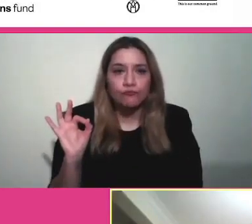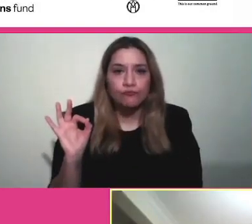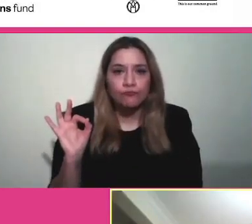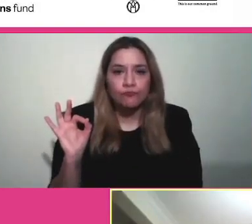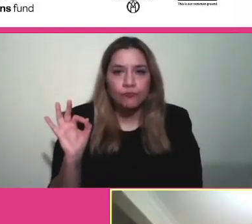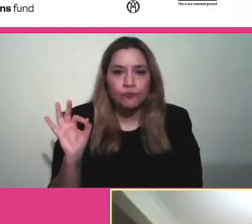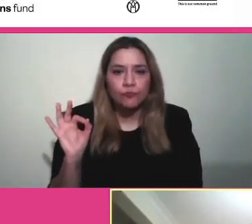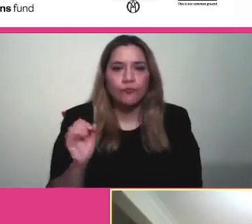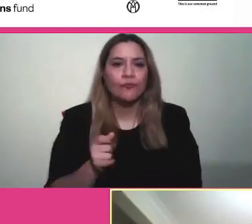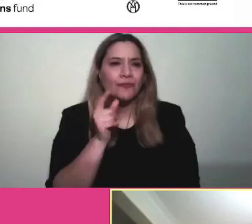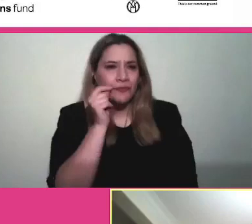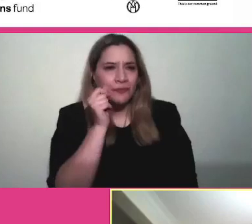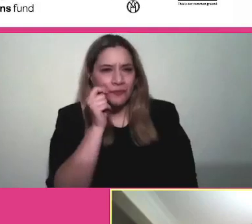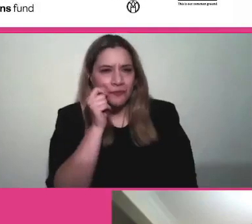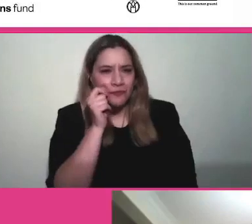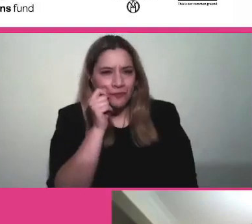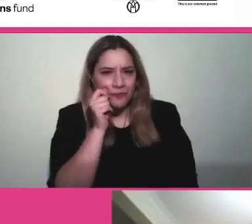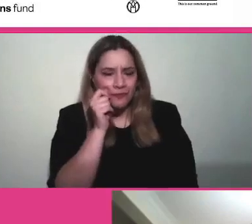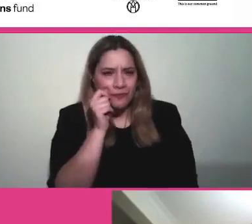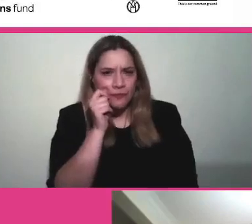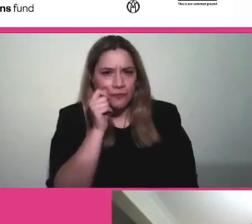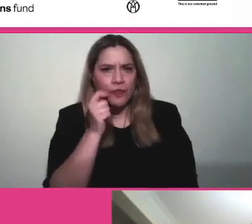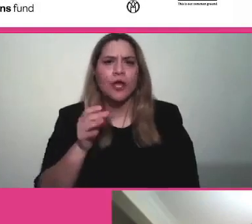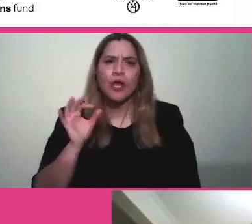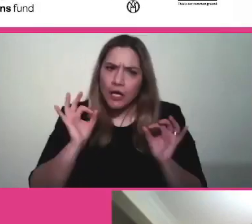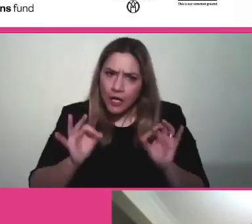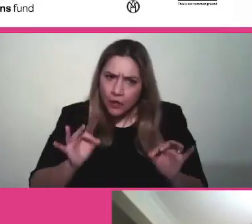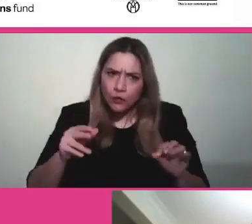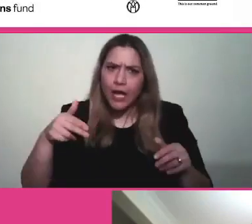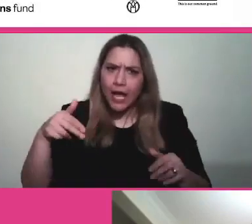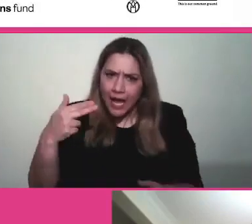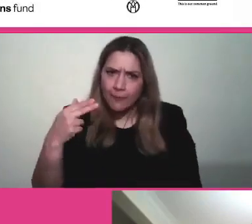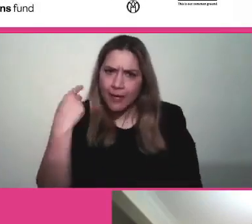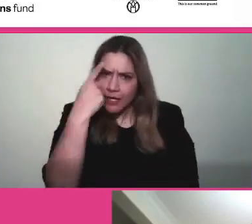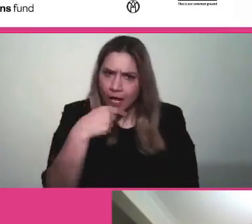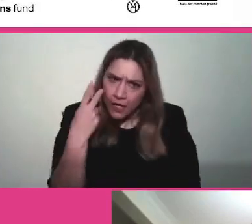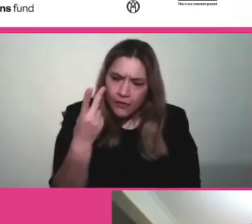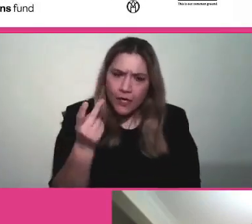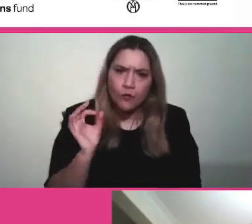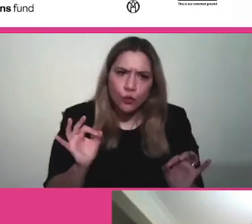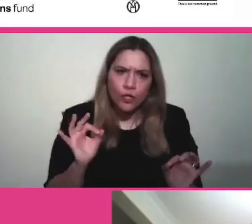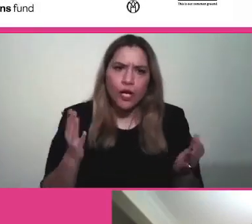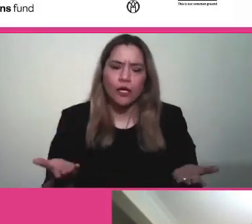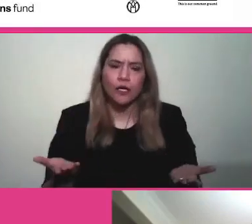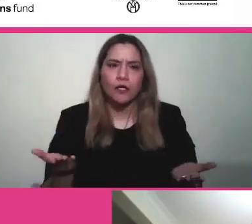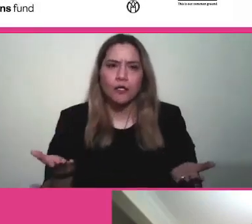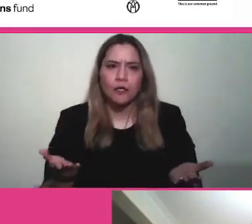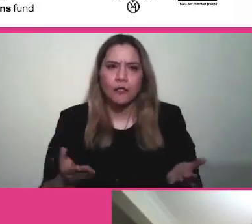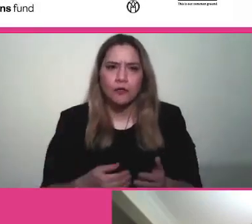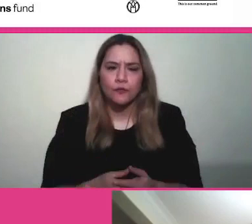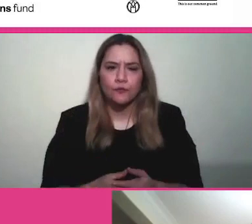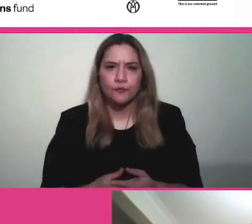Ο κύριος Τζαβάρας πριν, που τον έκανε κοχός, είχε ανοίξει κανένα την καμερά του πάντως. Α.